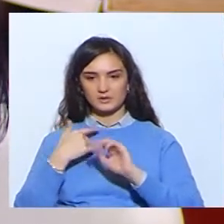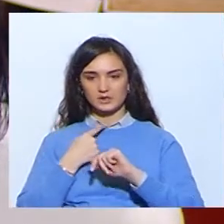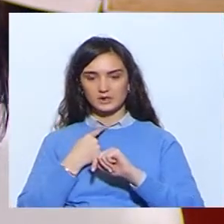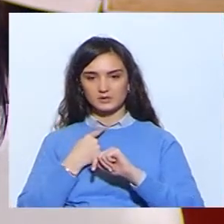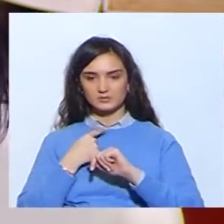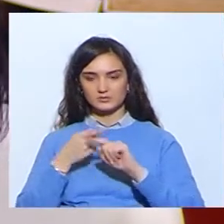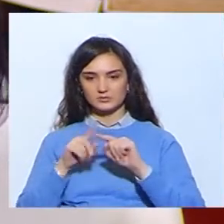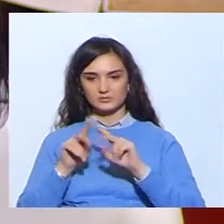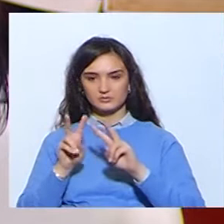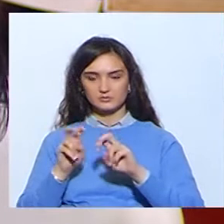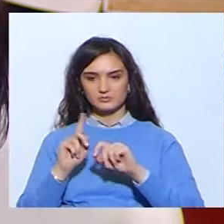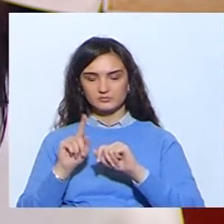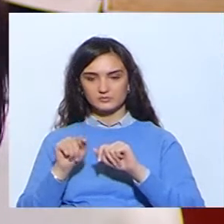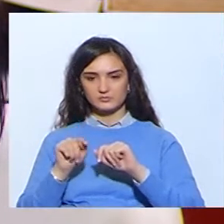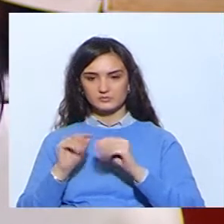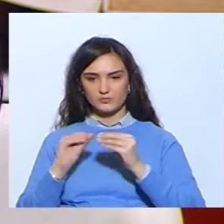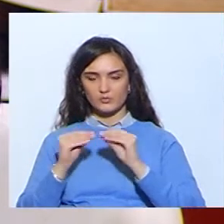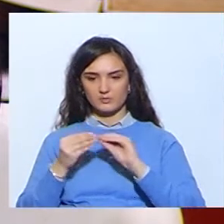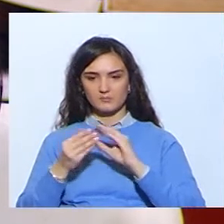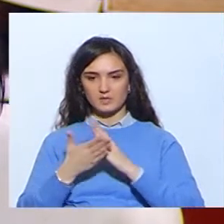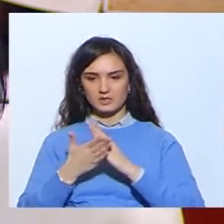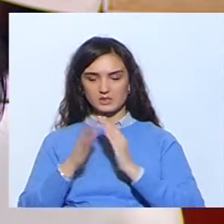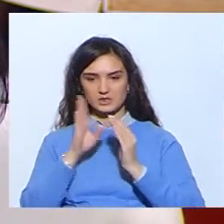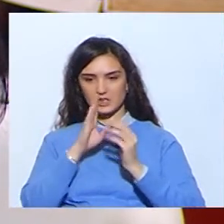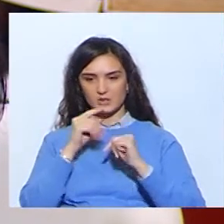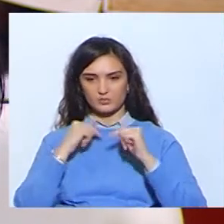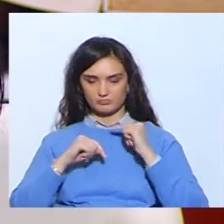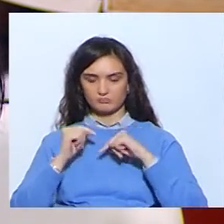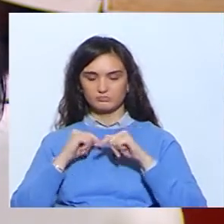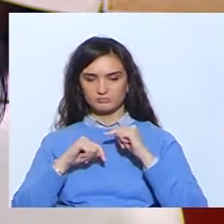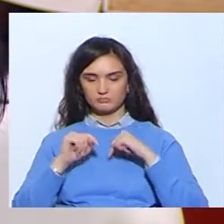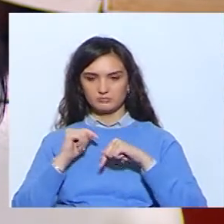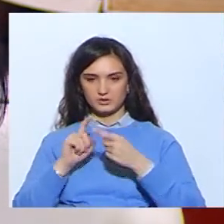ყელის არეში, ეს იმას ნიშნავს, რომ პრობლემა დგება საჰაერო გზებთან დაკავშირებით.